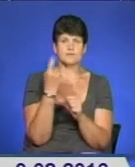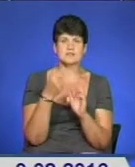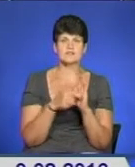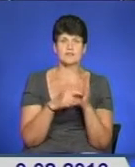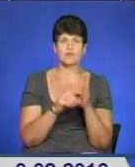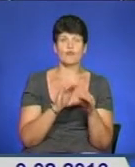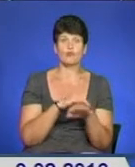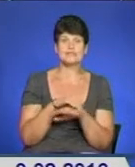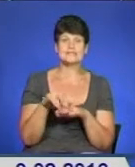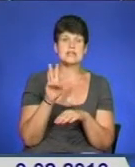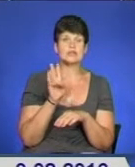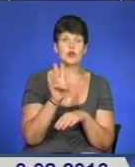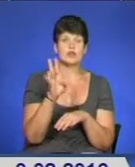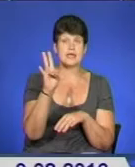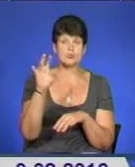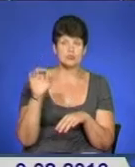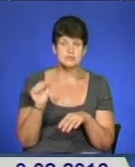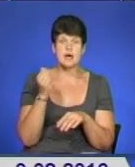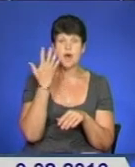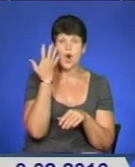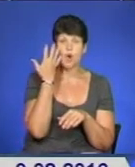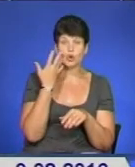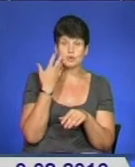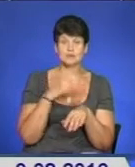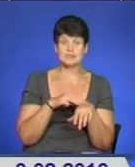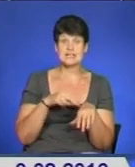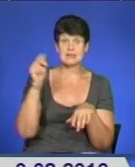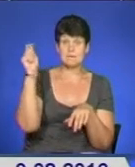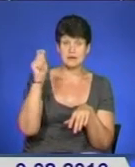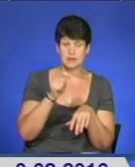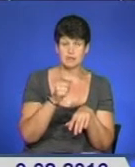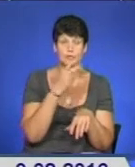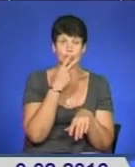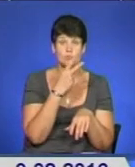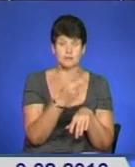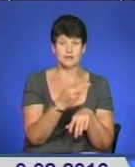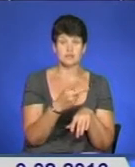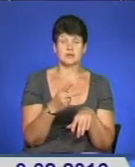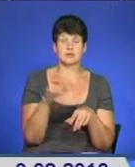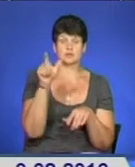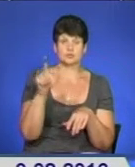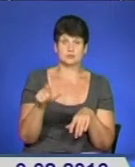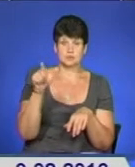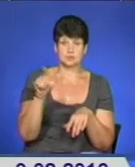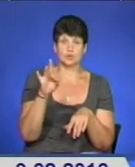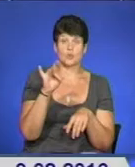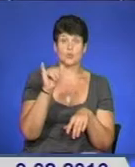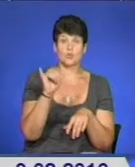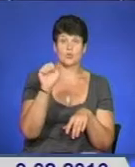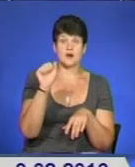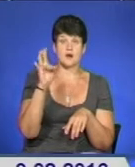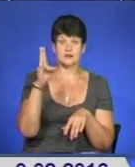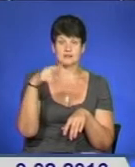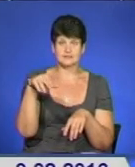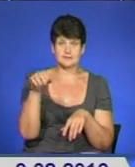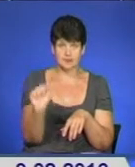вулиці Тролейбусній. Коли поліцейські прибули на місце події, то виявили у квартирі громадянина Руанди з явними ознаками пошкоджень голови.